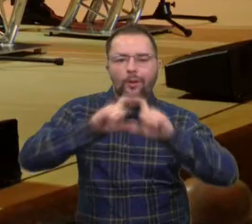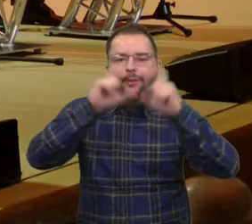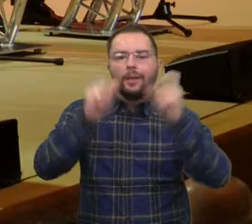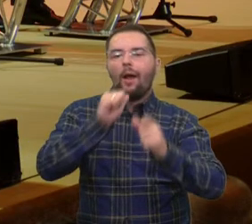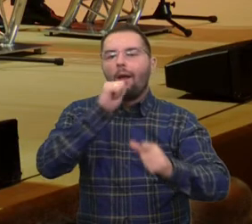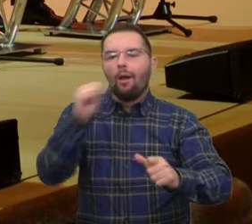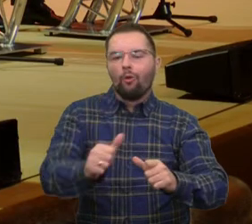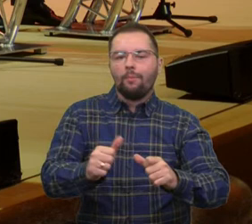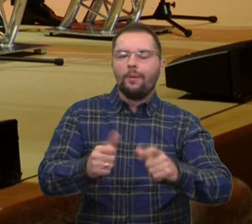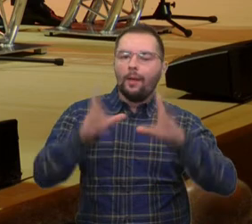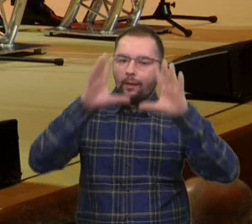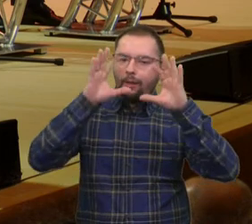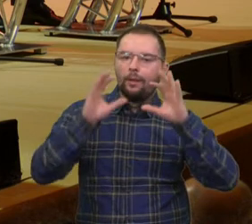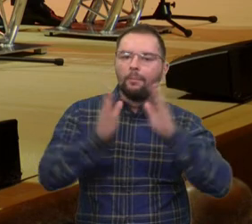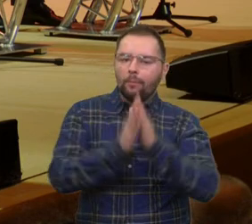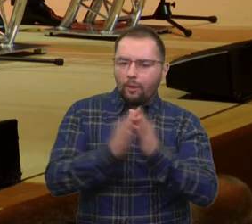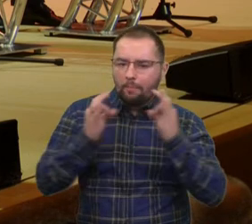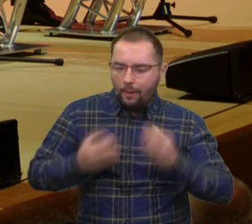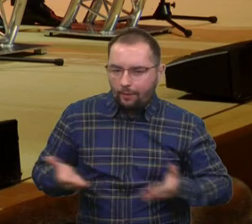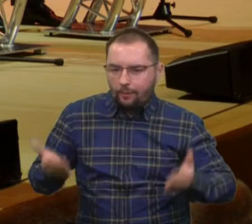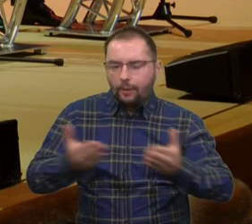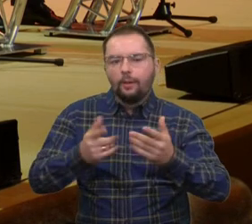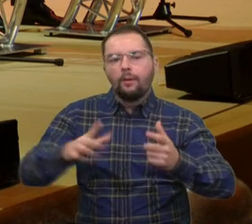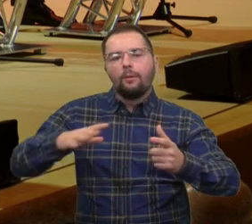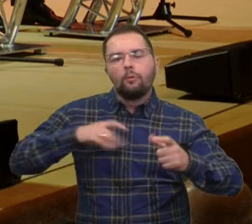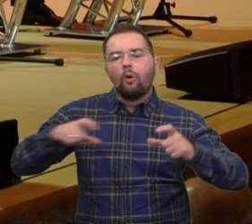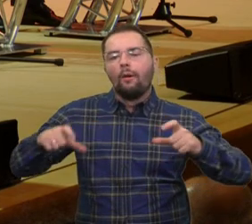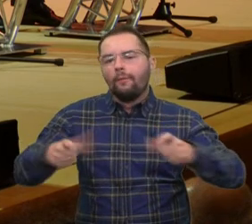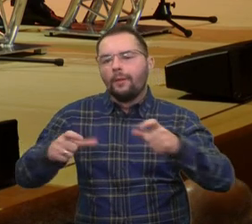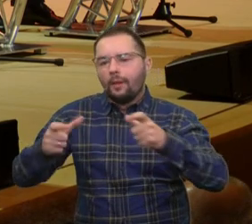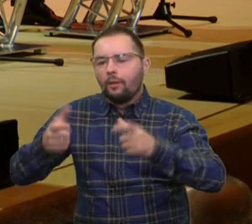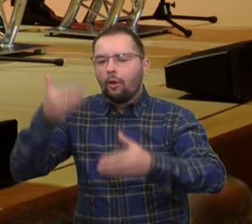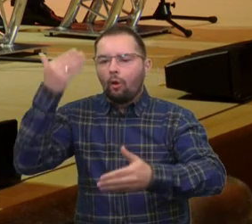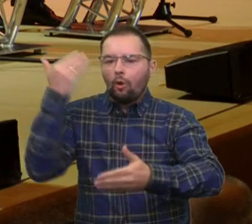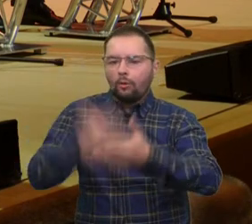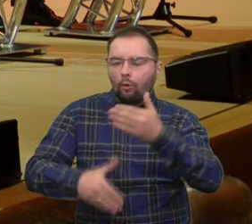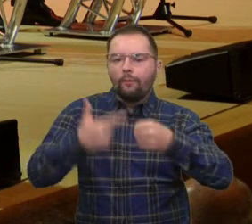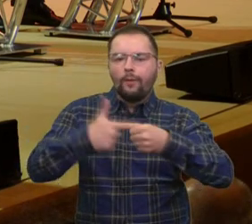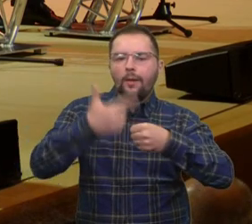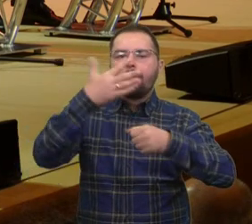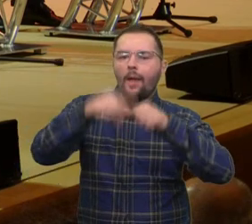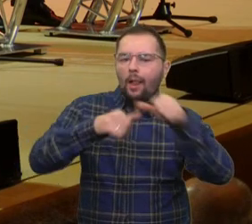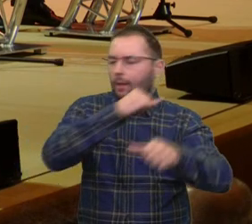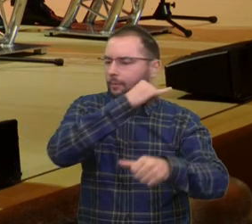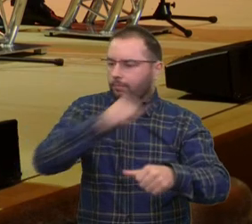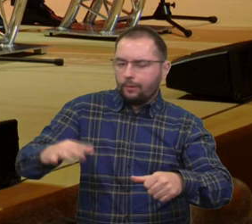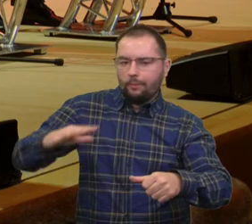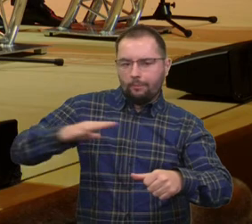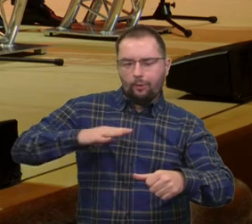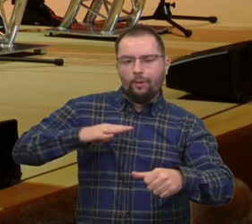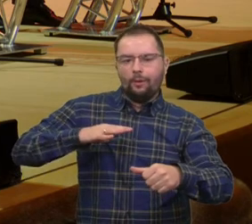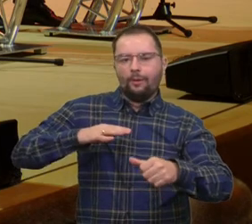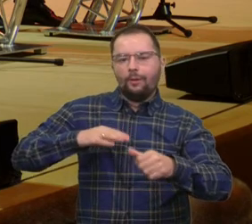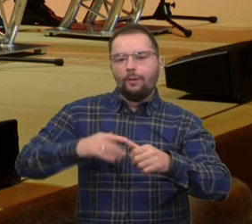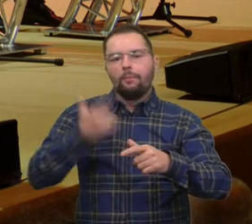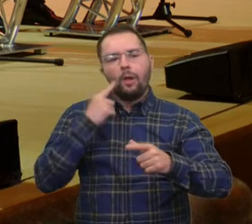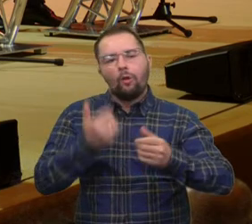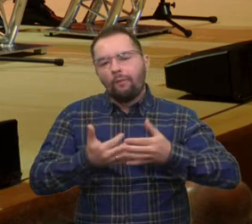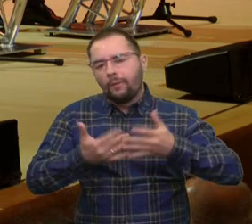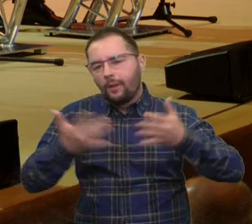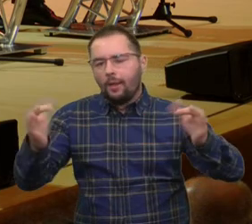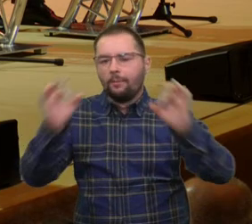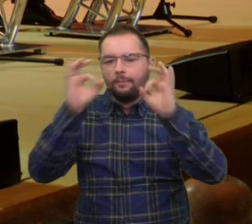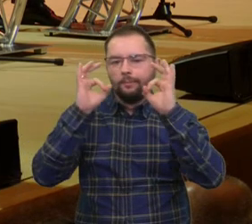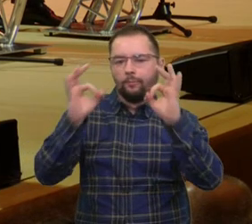Proszę Państwa, wydarzyło się w ciągu ostatnich 25 lat bardzo wiele